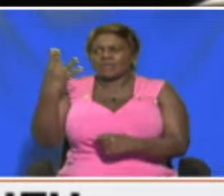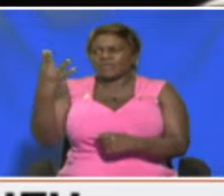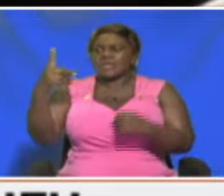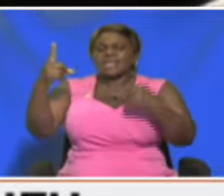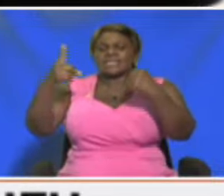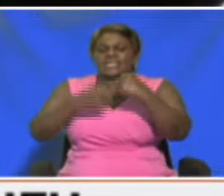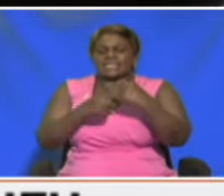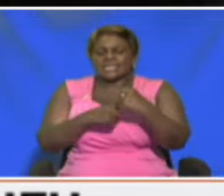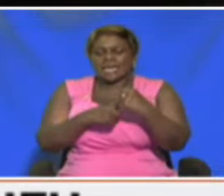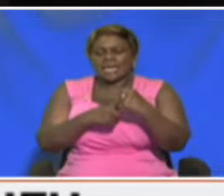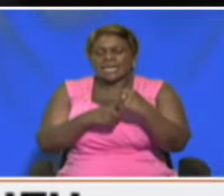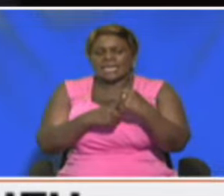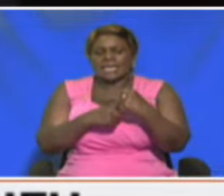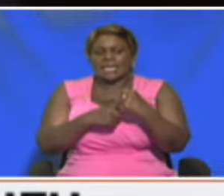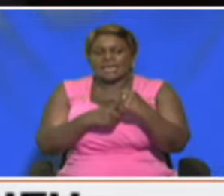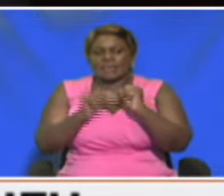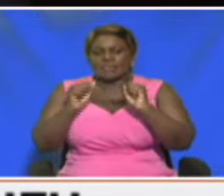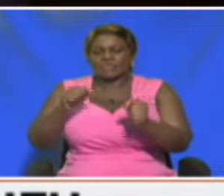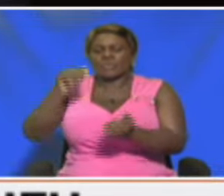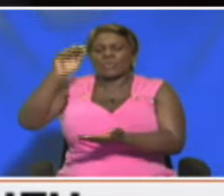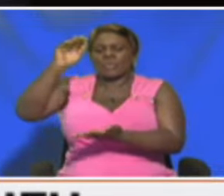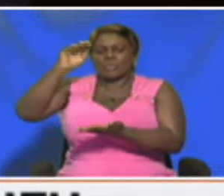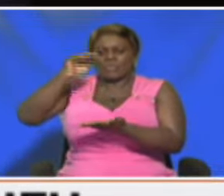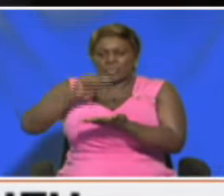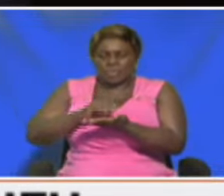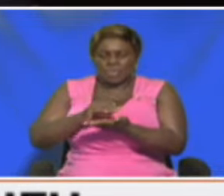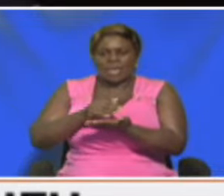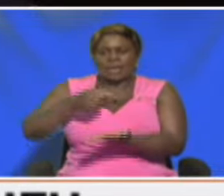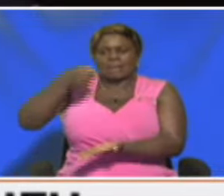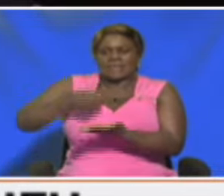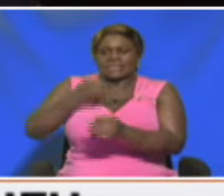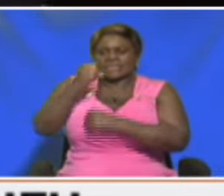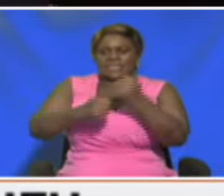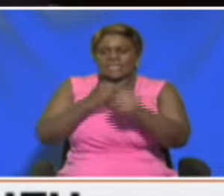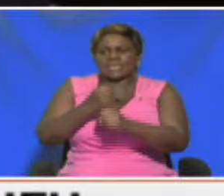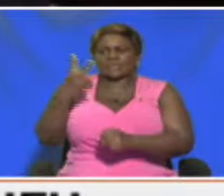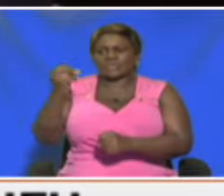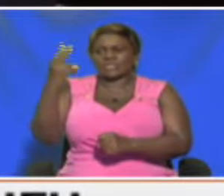346 ambazo zingepunguzwa kwenye bajeti ya mwaka